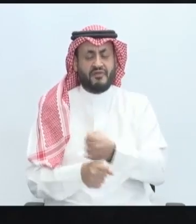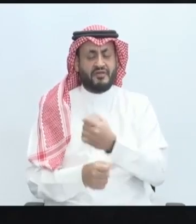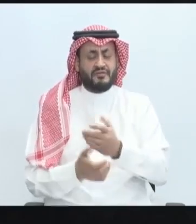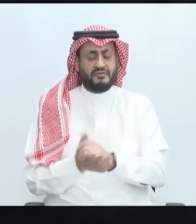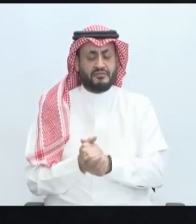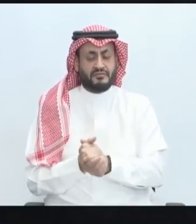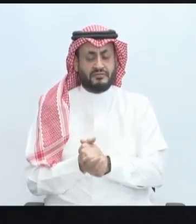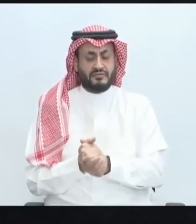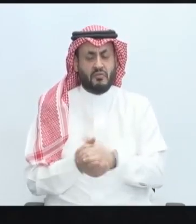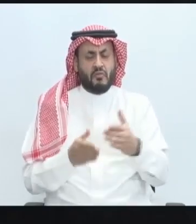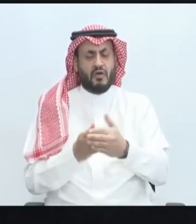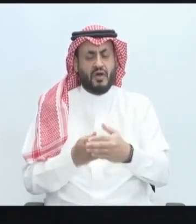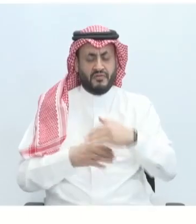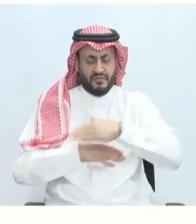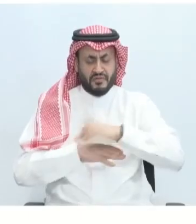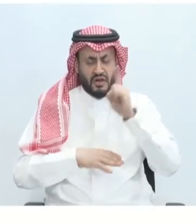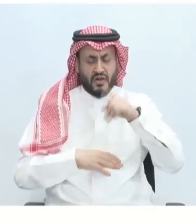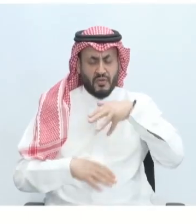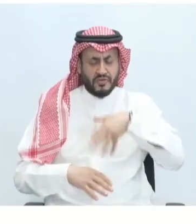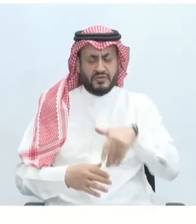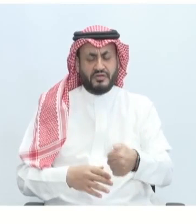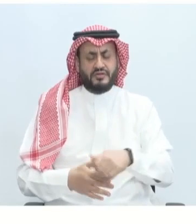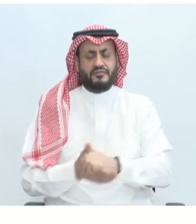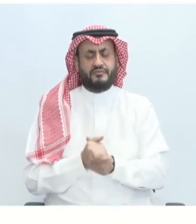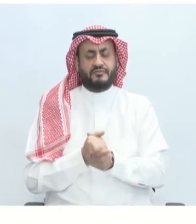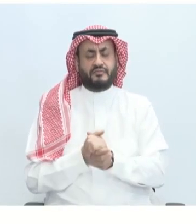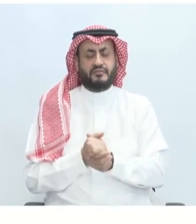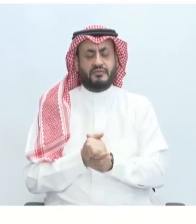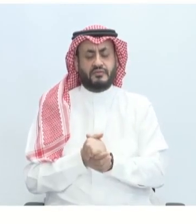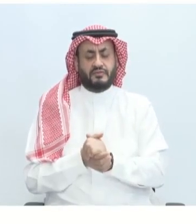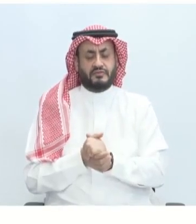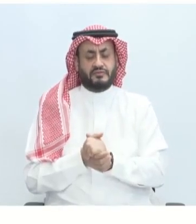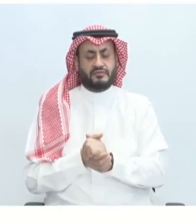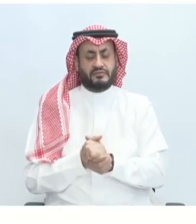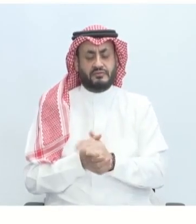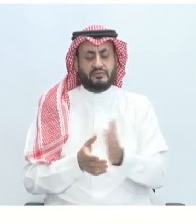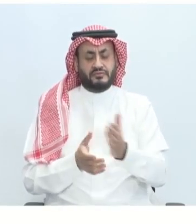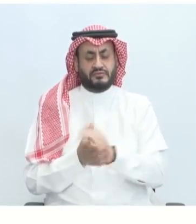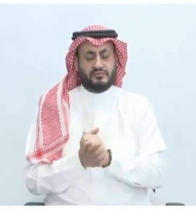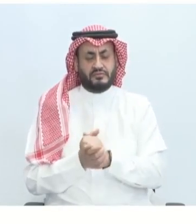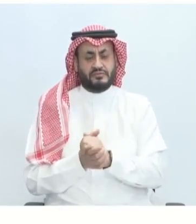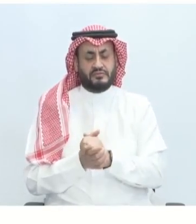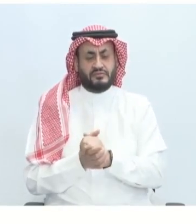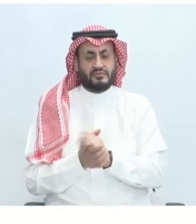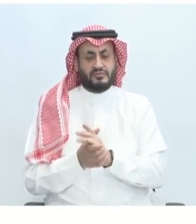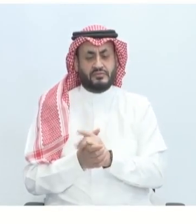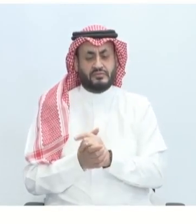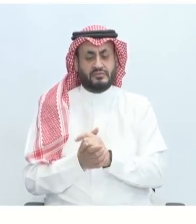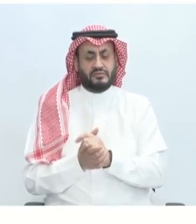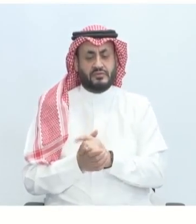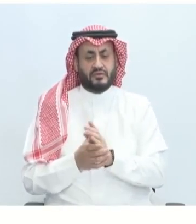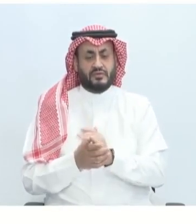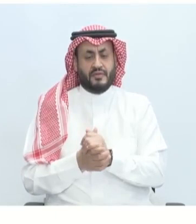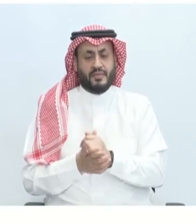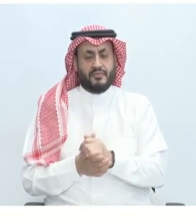اعرضتم عن طاعه وطاعه وطاعه رسوله صلى الله عليه وسلم فانما على رسولنا البلاغ المبين اي ليس على